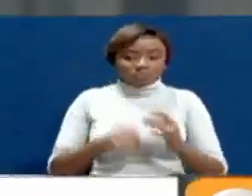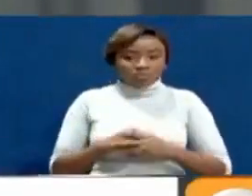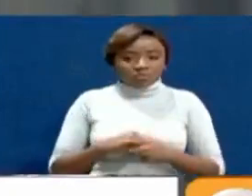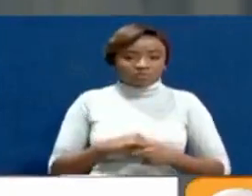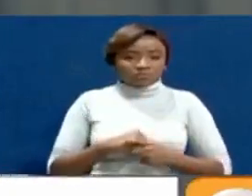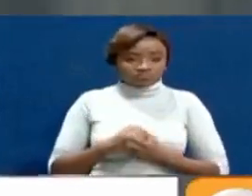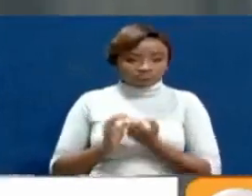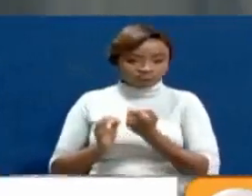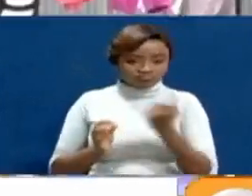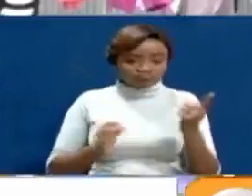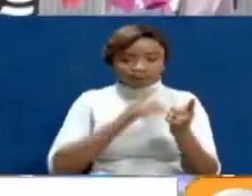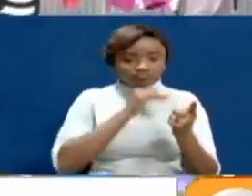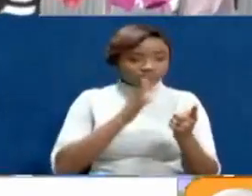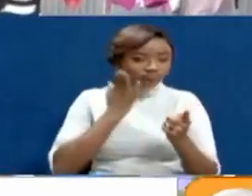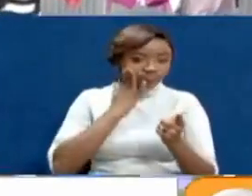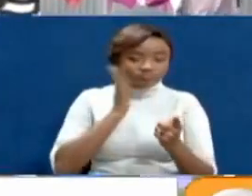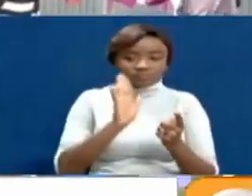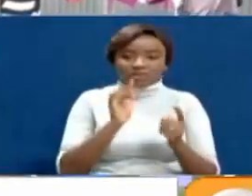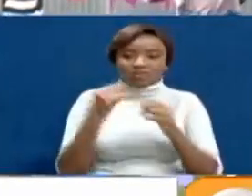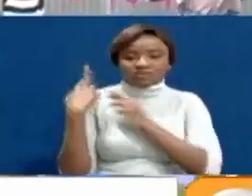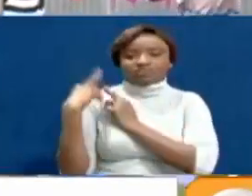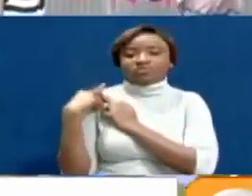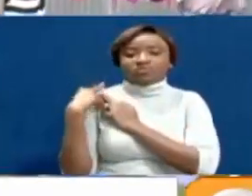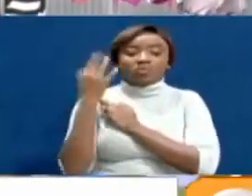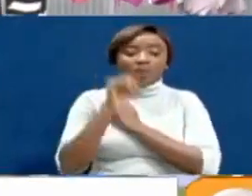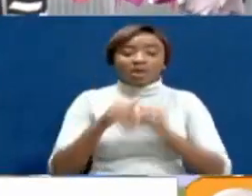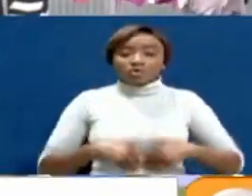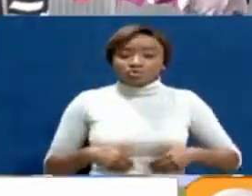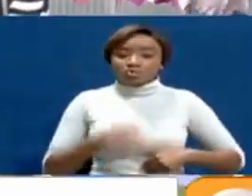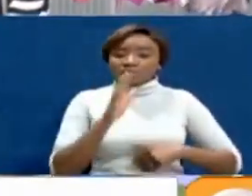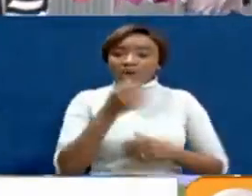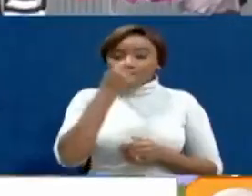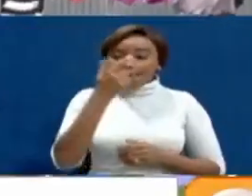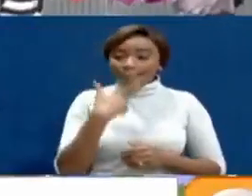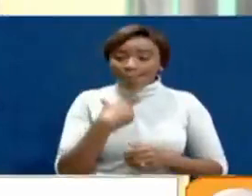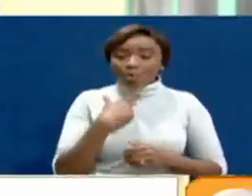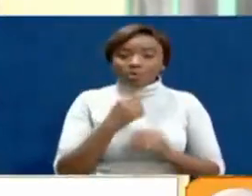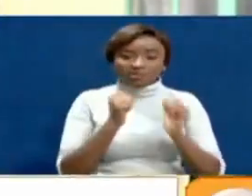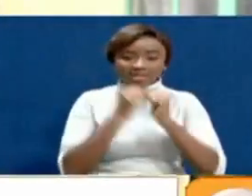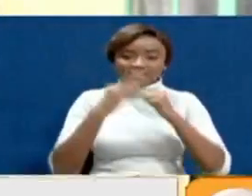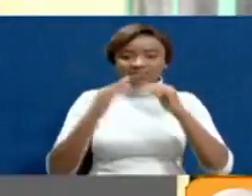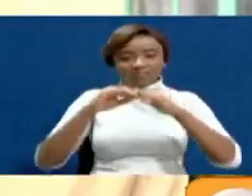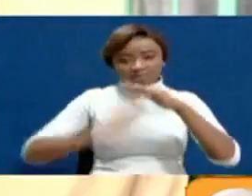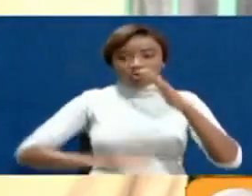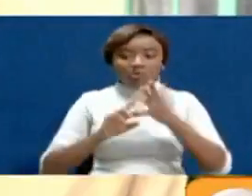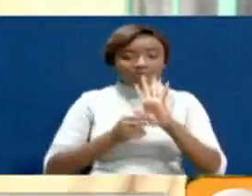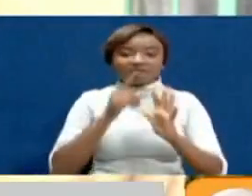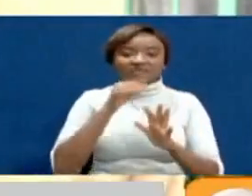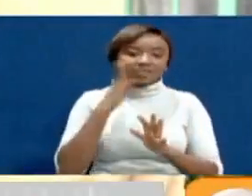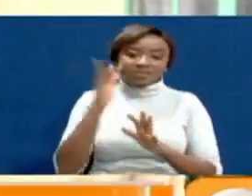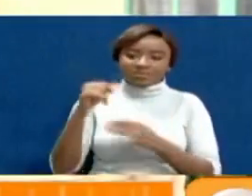kwa wazazi, kwani vijana wanaojihusisha na uhalifu wako chini ya miaka 18. Yes, they have done whatever they have